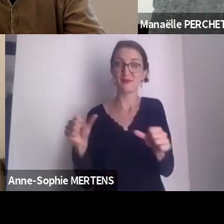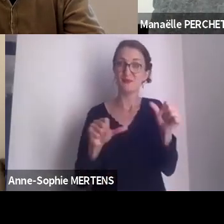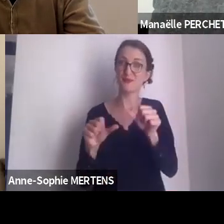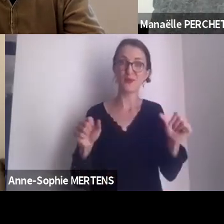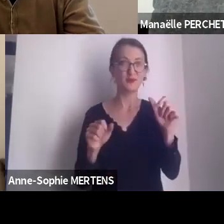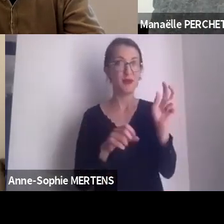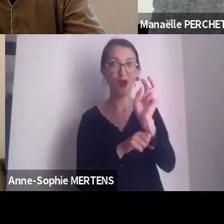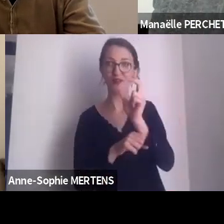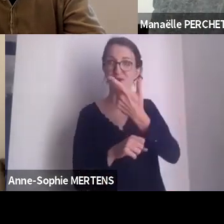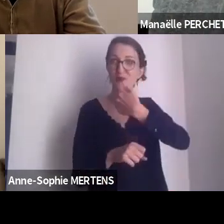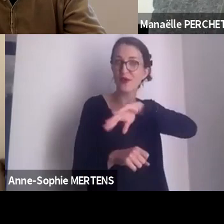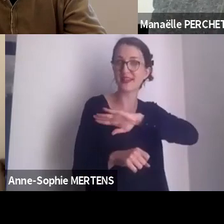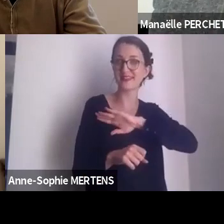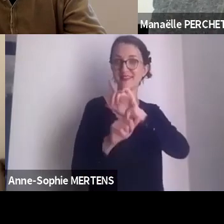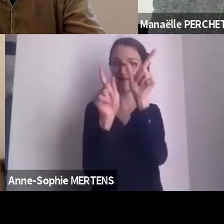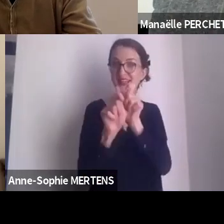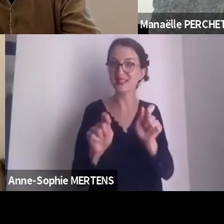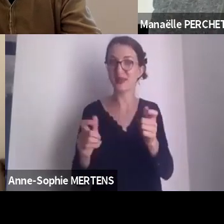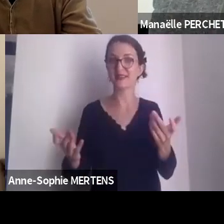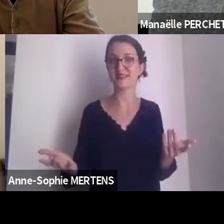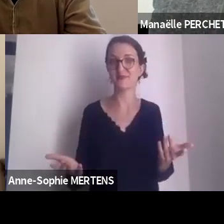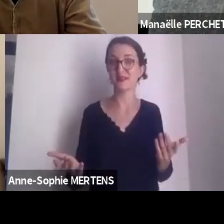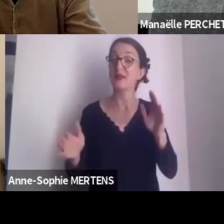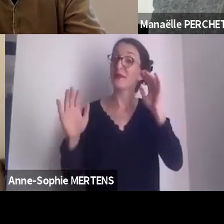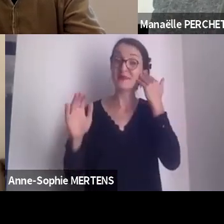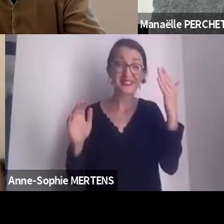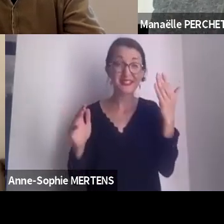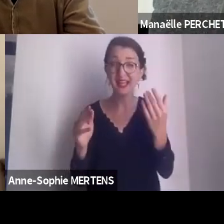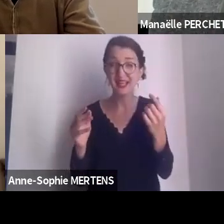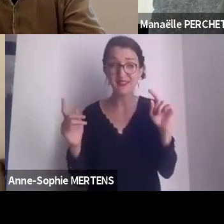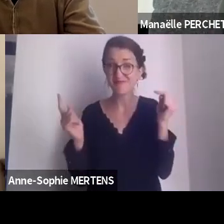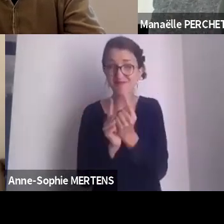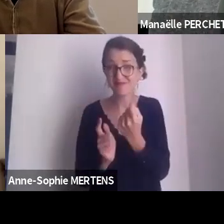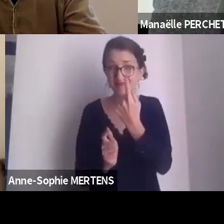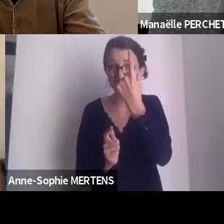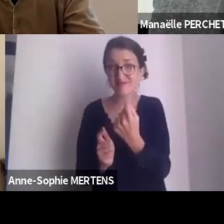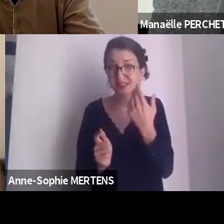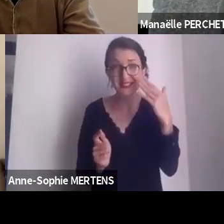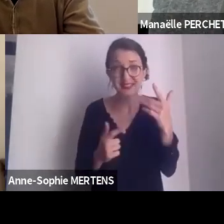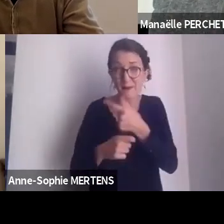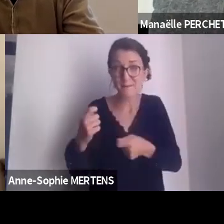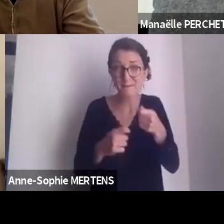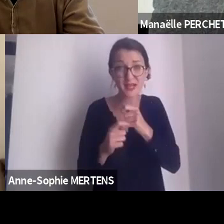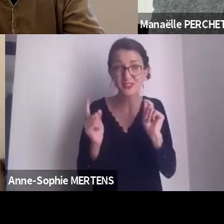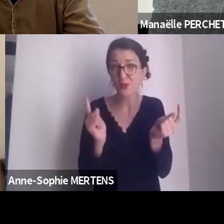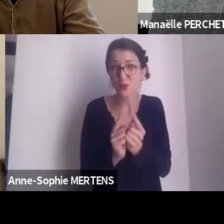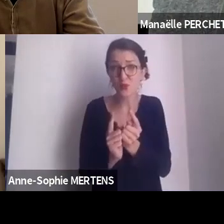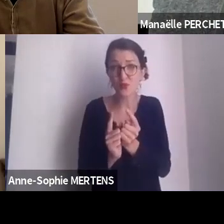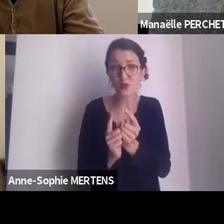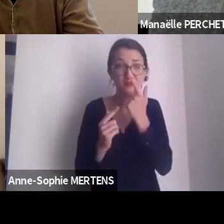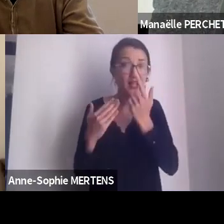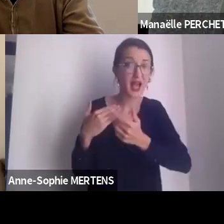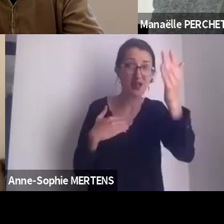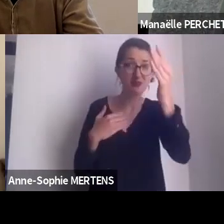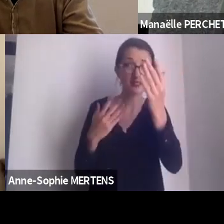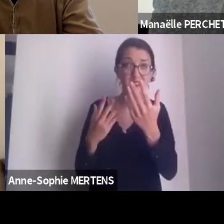respectueux de l'environnement en sachant que c'était éphémère. On sait que ce phénomène-là et ce besoin, il est éphémère et que tous ces produits vont